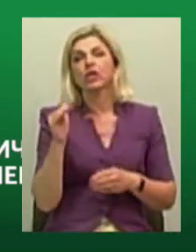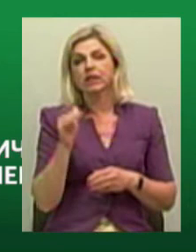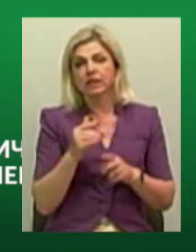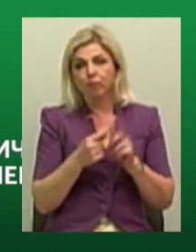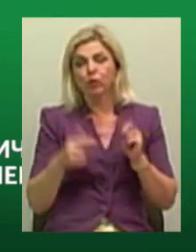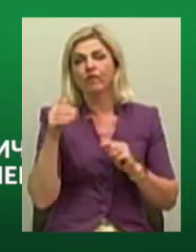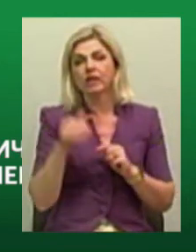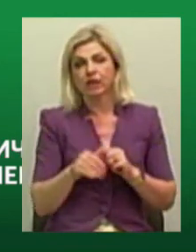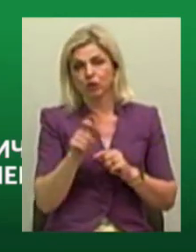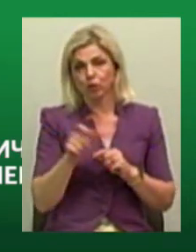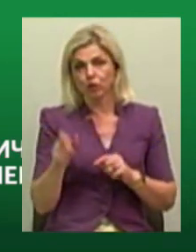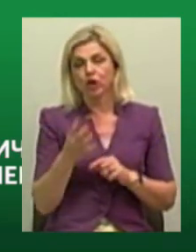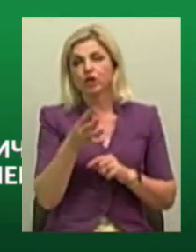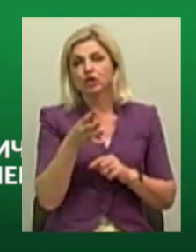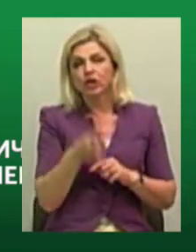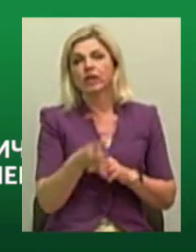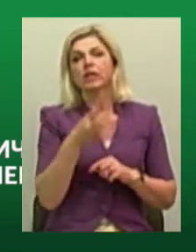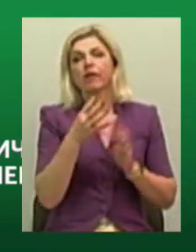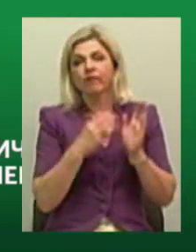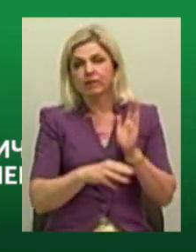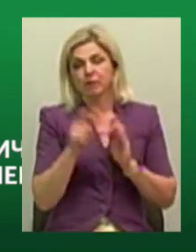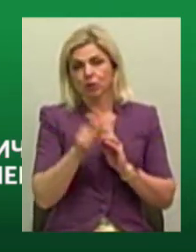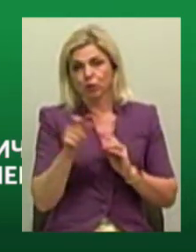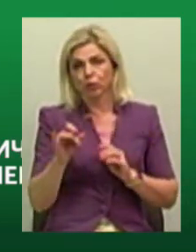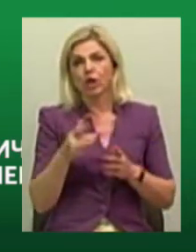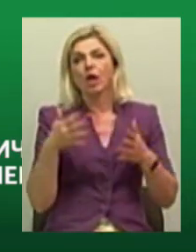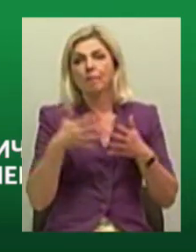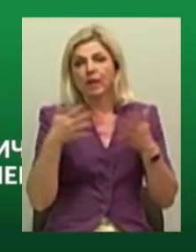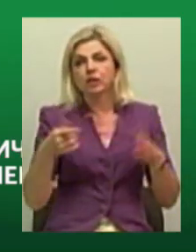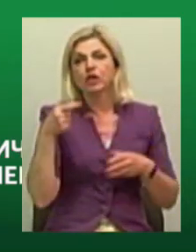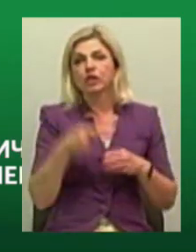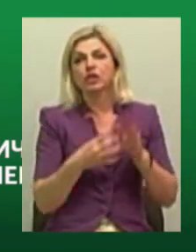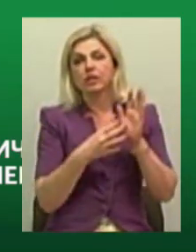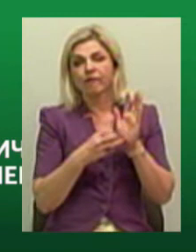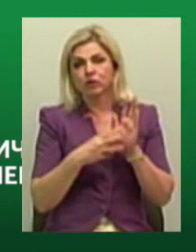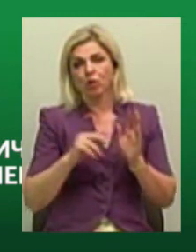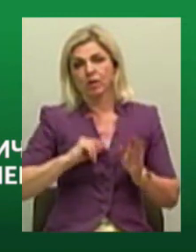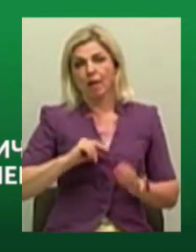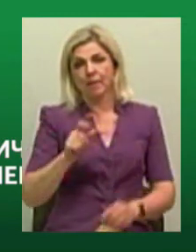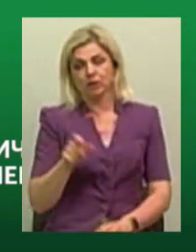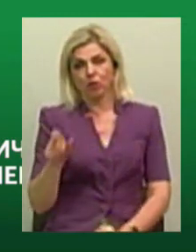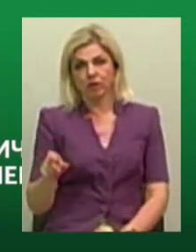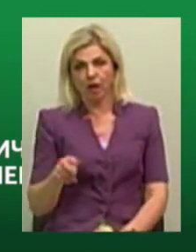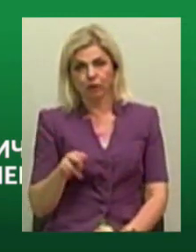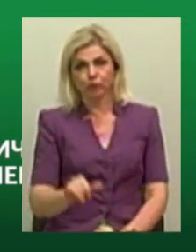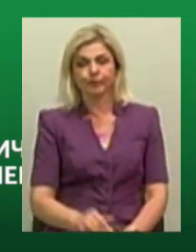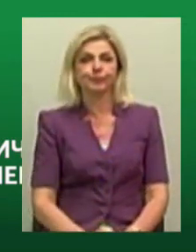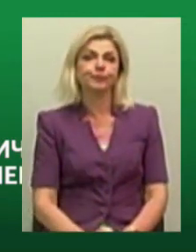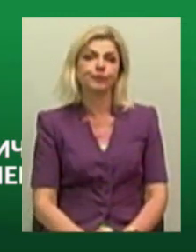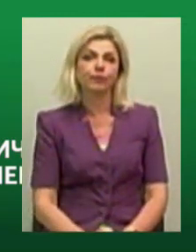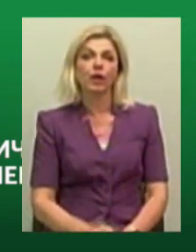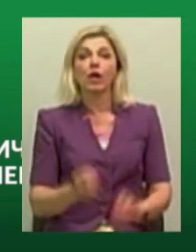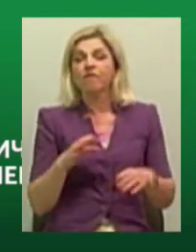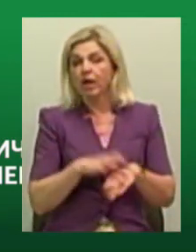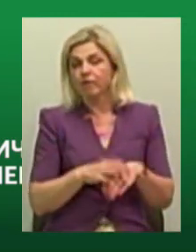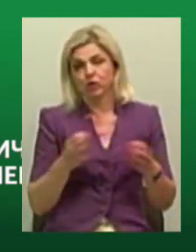4 тисячі 480 людей і більш ніж 1900 персоналу. Проводили перевірку, але ніде нічого не було